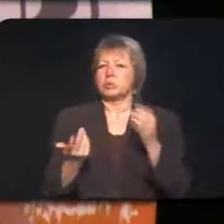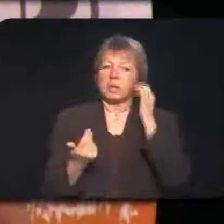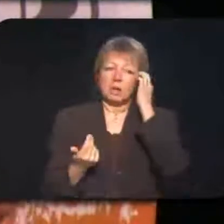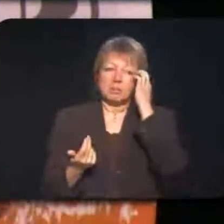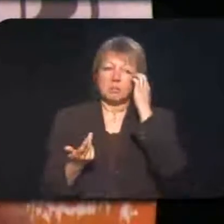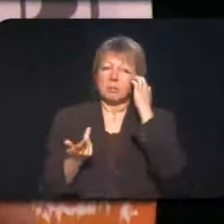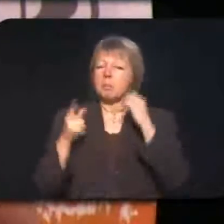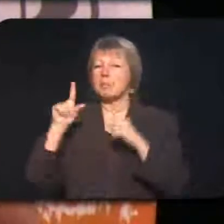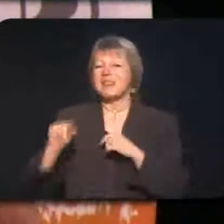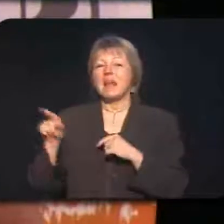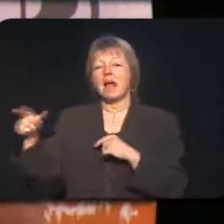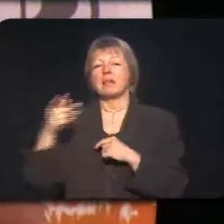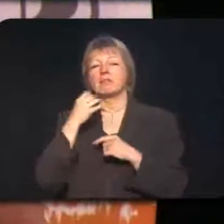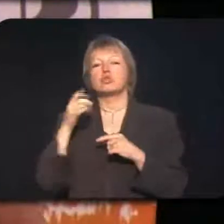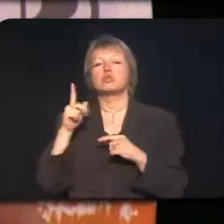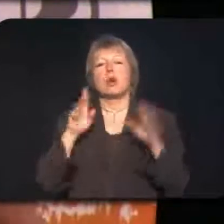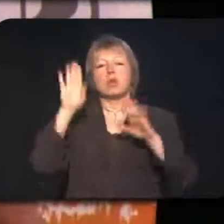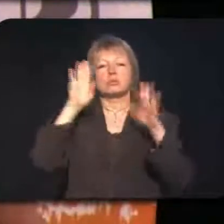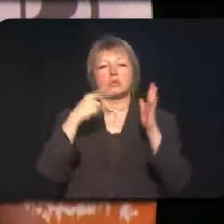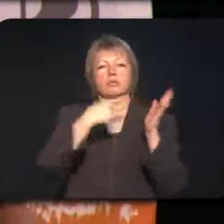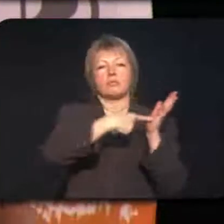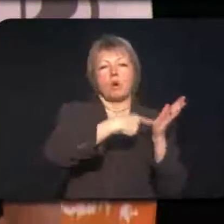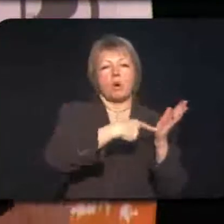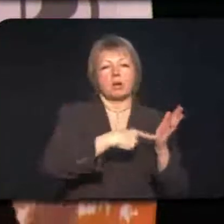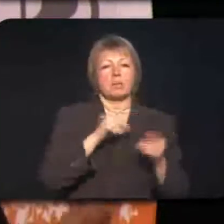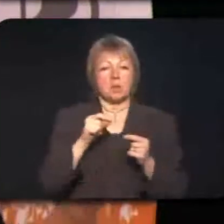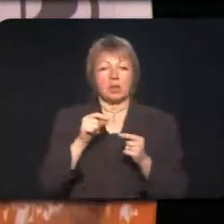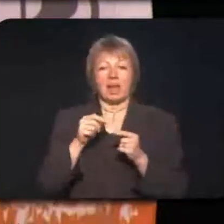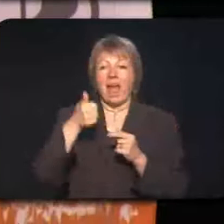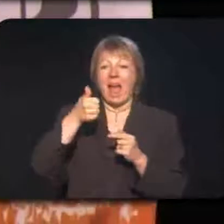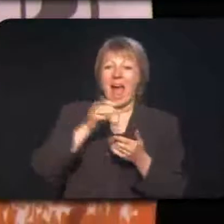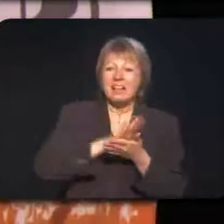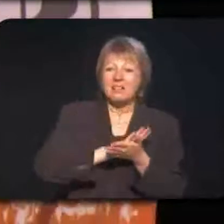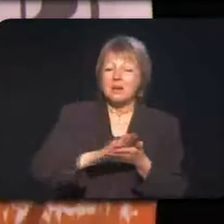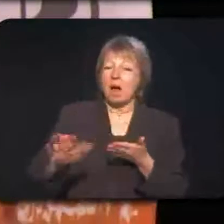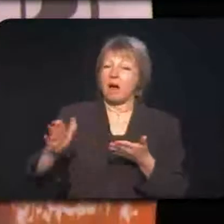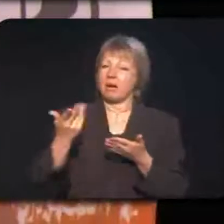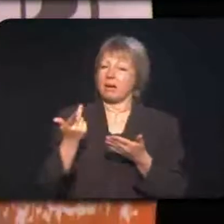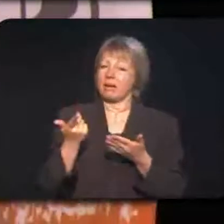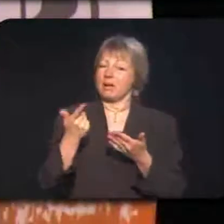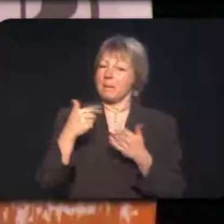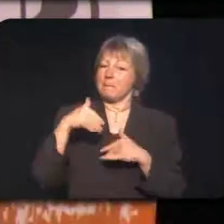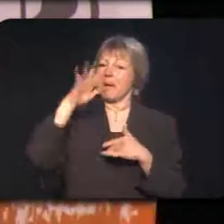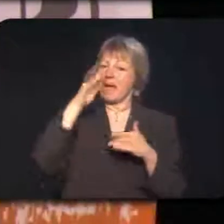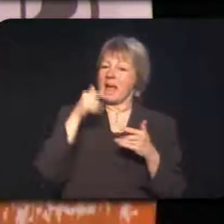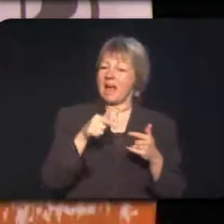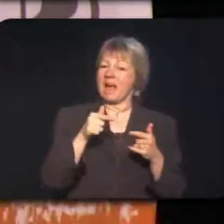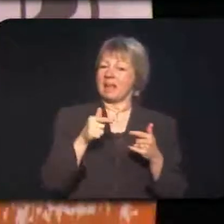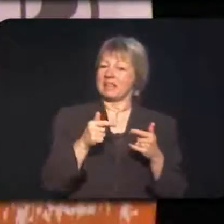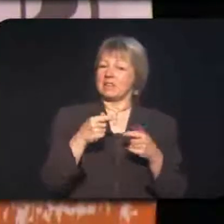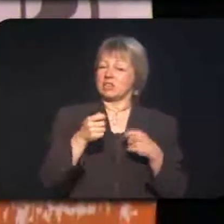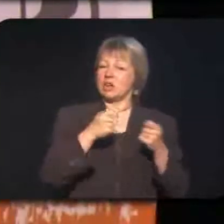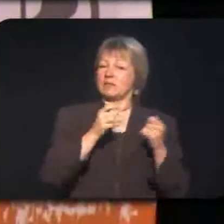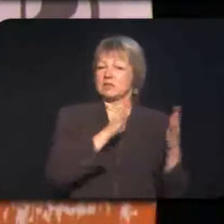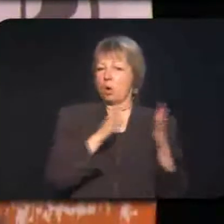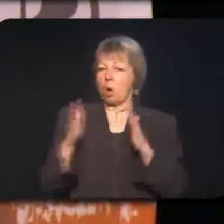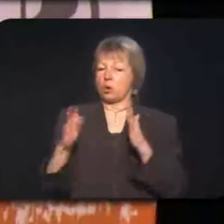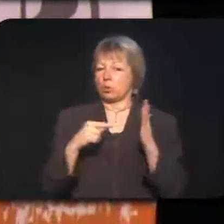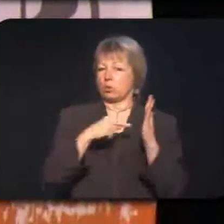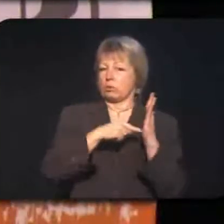geheime Abstimmung fordern und auf ein paar Zahltag schieben dann könnte zum Beispiel eine einfache Mehrheit das aus der Geo schreiben so kann quasi dieser Minderheitenschutz